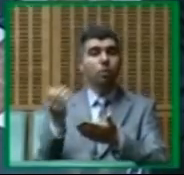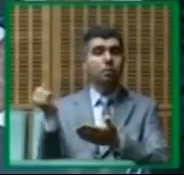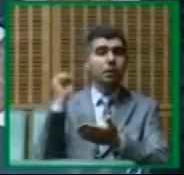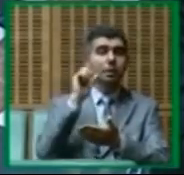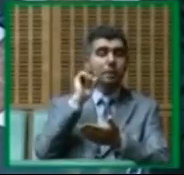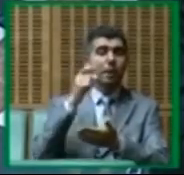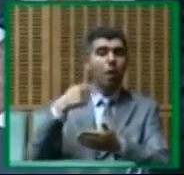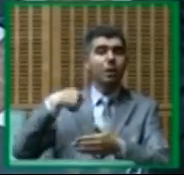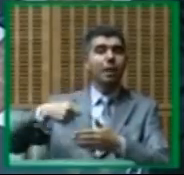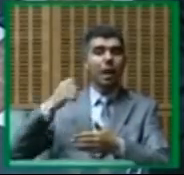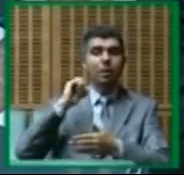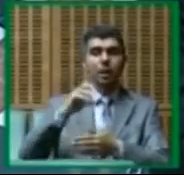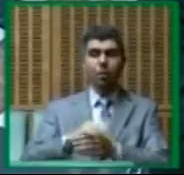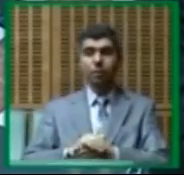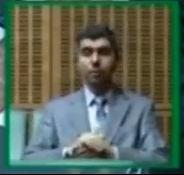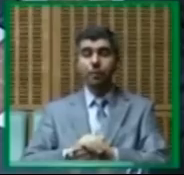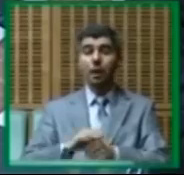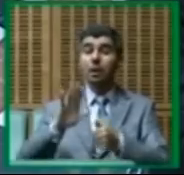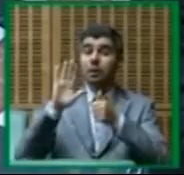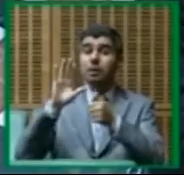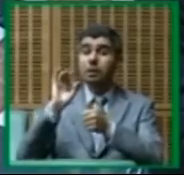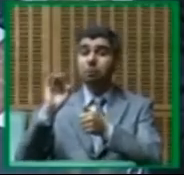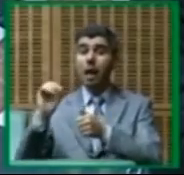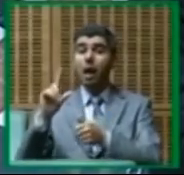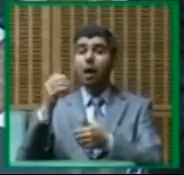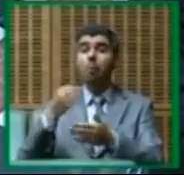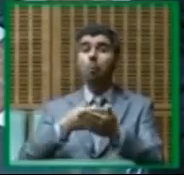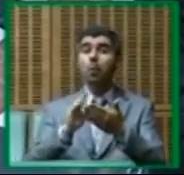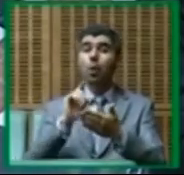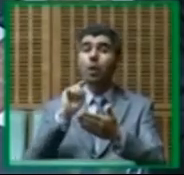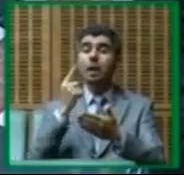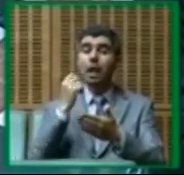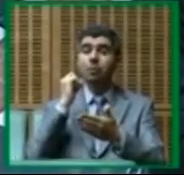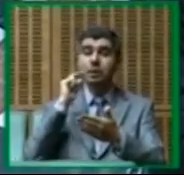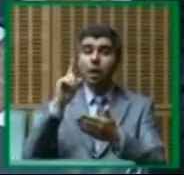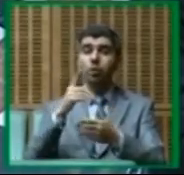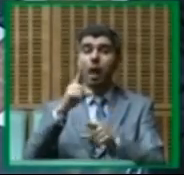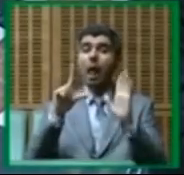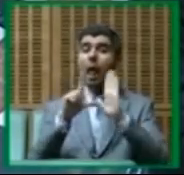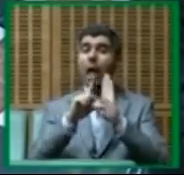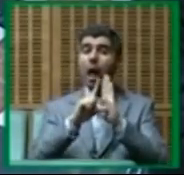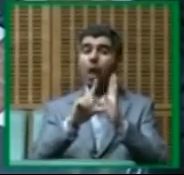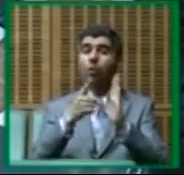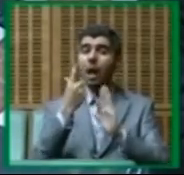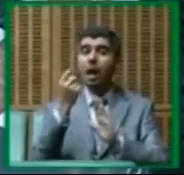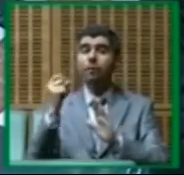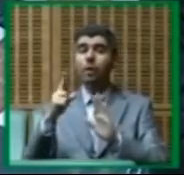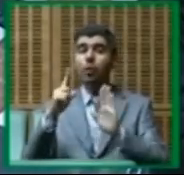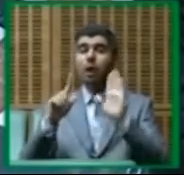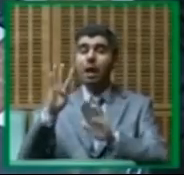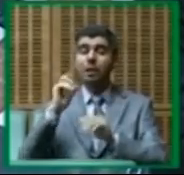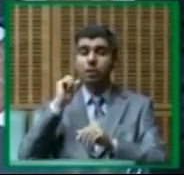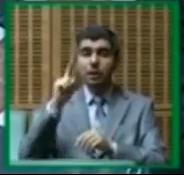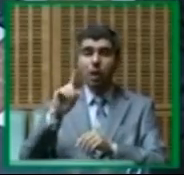الإشكالية ديال الفاصل الزمني 600 مليون ديال الدرهم، الإلغاء ديالو بمقتضى قانون المالية 2014. سابعا معالجة الإشكالية ديال